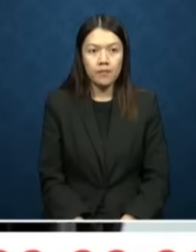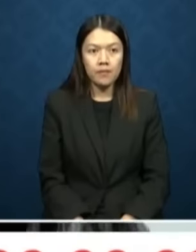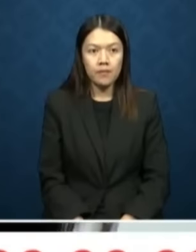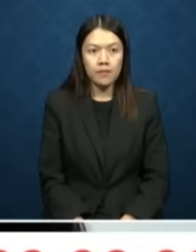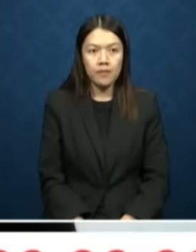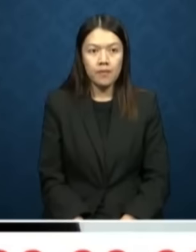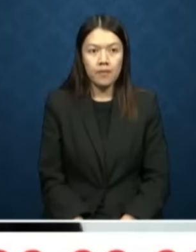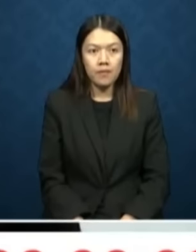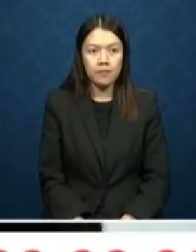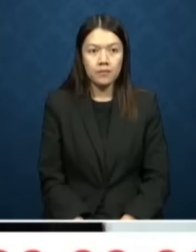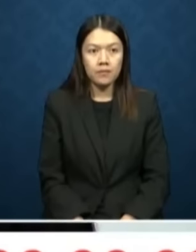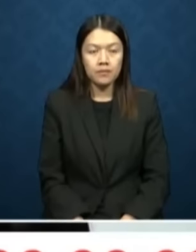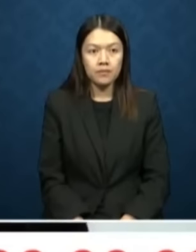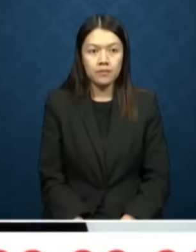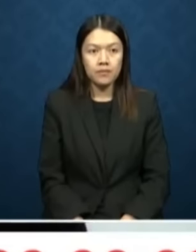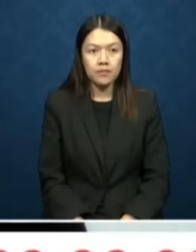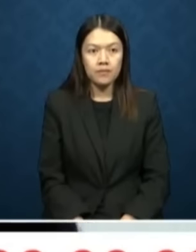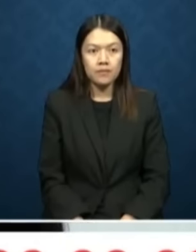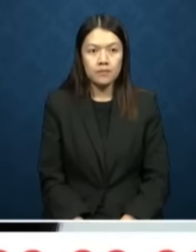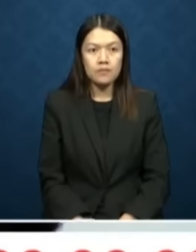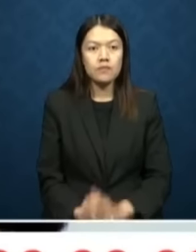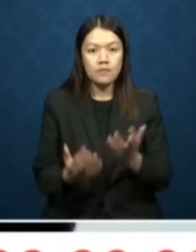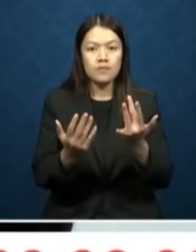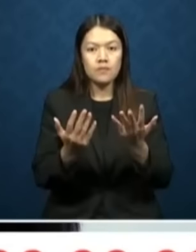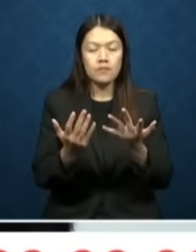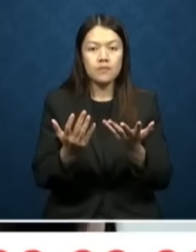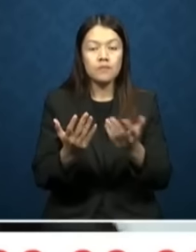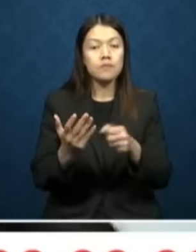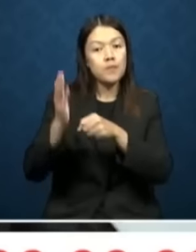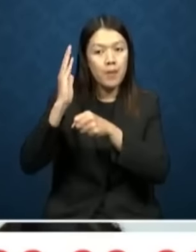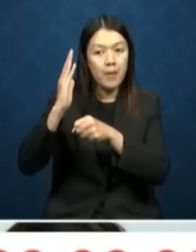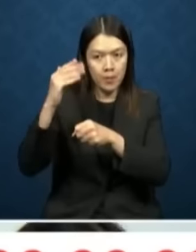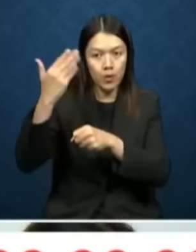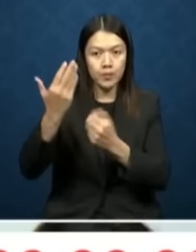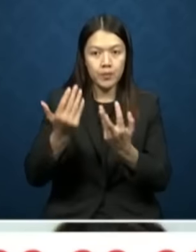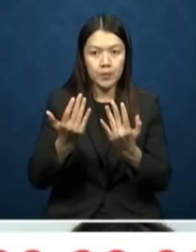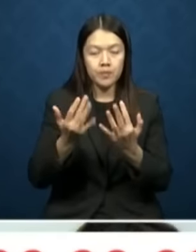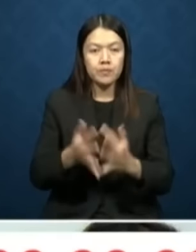เดี๋ยวตอบทีเดียวเลยเดี๋ยวให้ท่านทวินได้ตอบทีเดียว